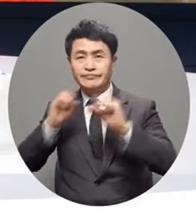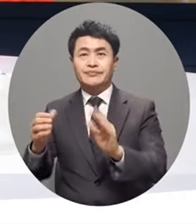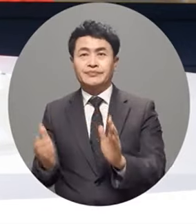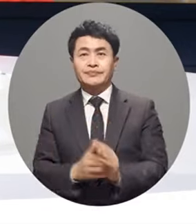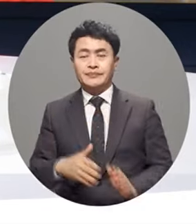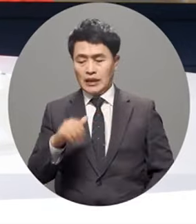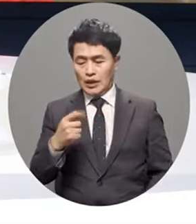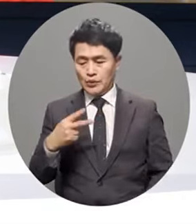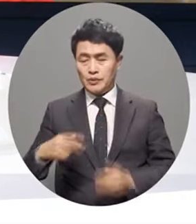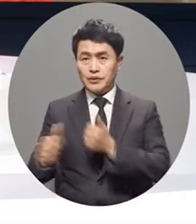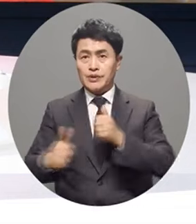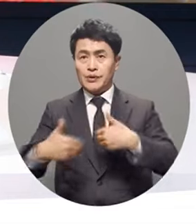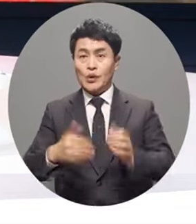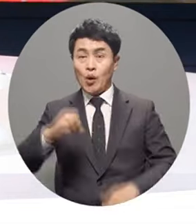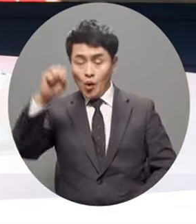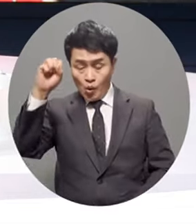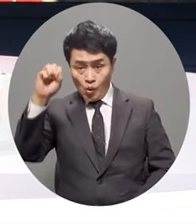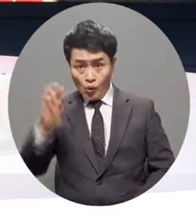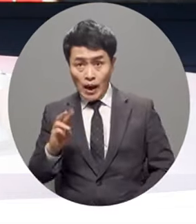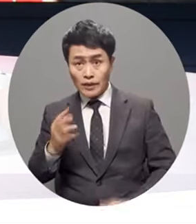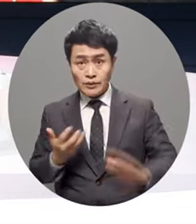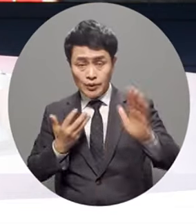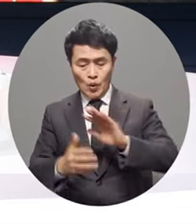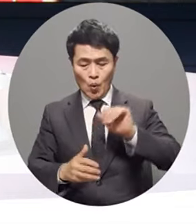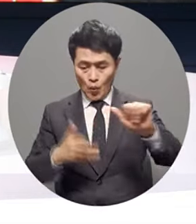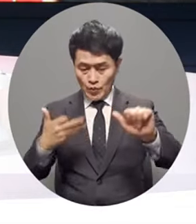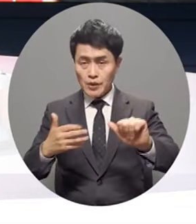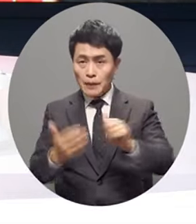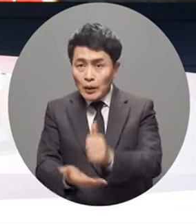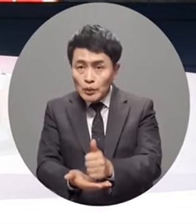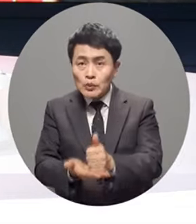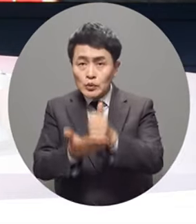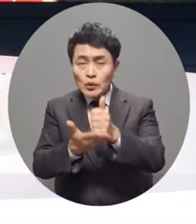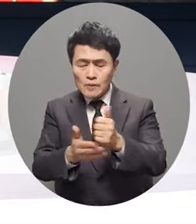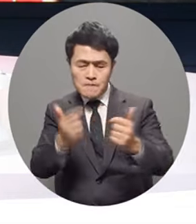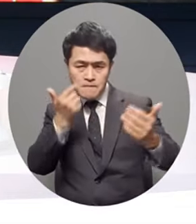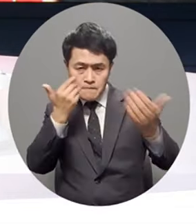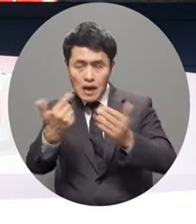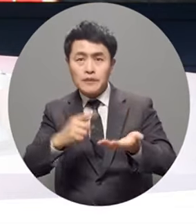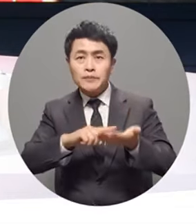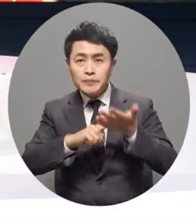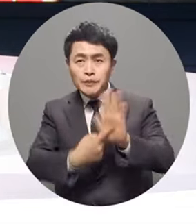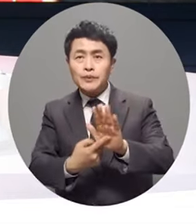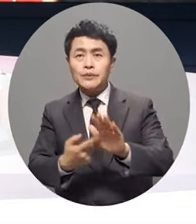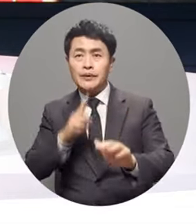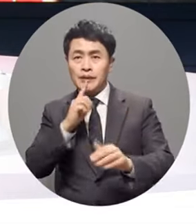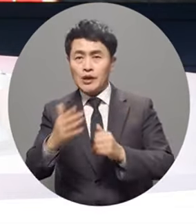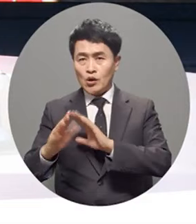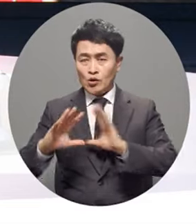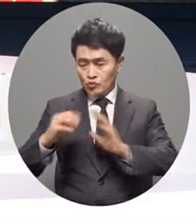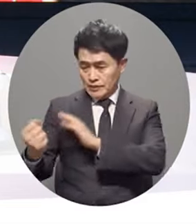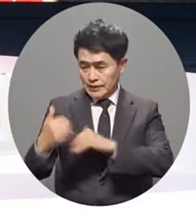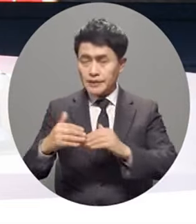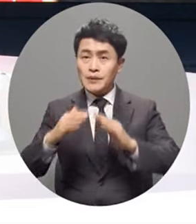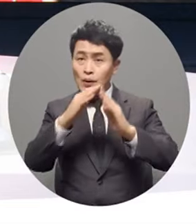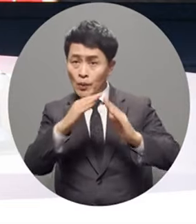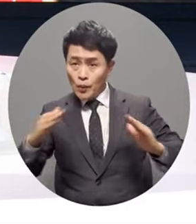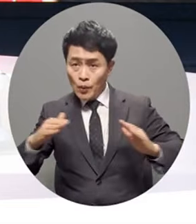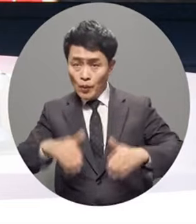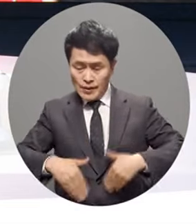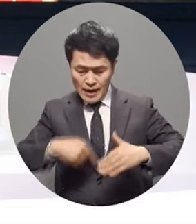한동훈 비대위원장은 오늘 광주를 찾아 5.18에 대한 존중을 선명히 보여드렸다. 국민의힘은 호남의